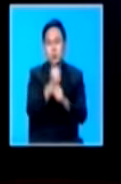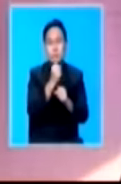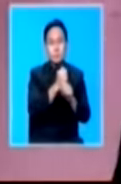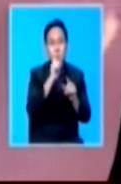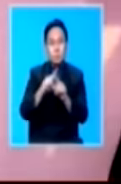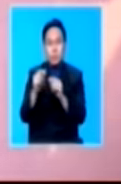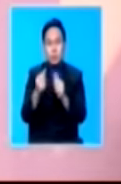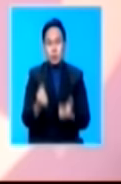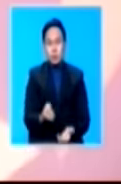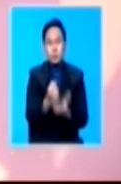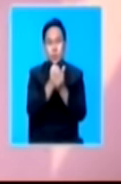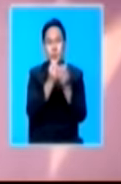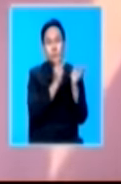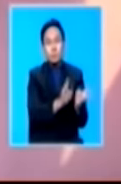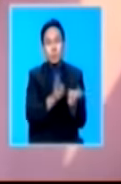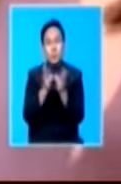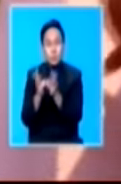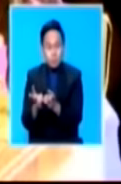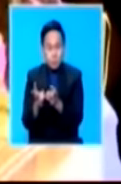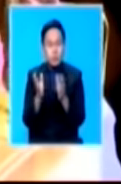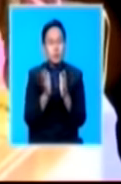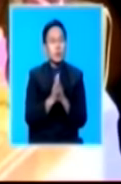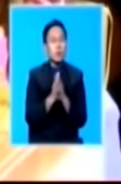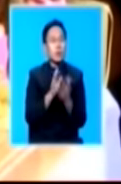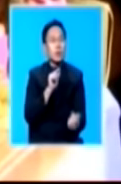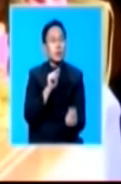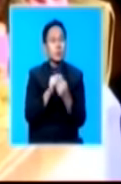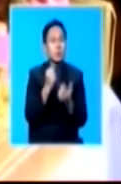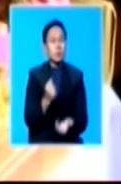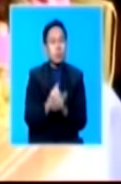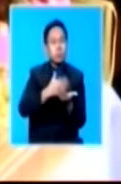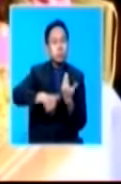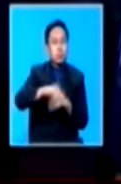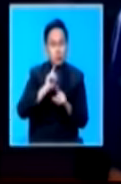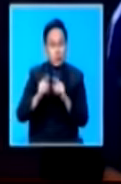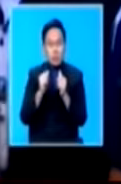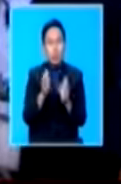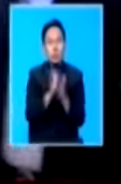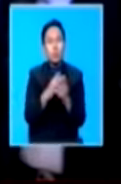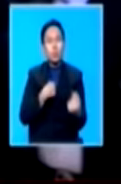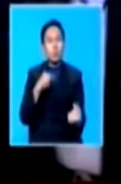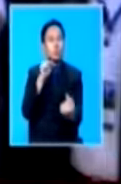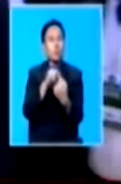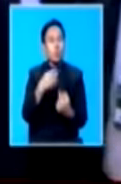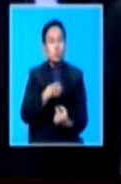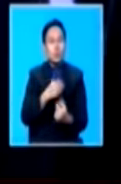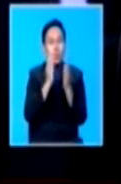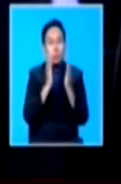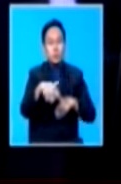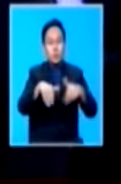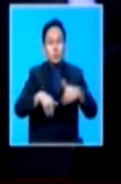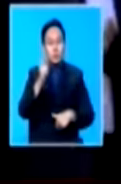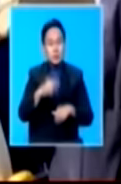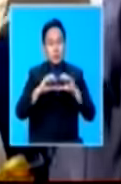ก็ทำให้เกิดช่องทางการรับการหนุนนั้นสั้นลงแล้วก็ตรงกับความต้องการของทั้งภาครัฐและภาคประชาชนนะ